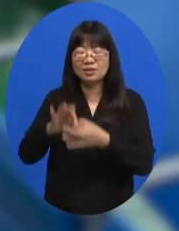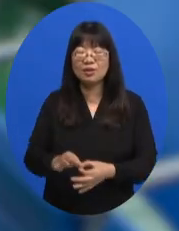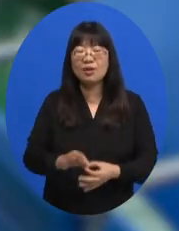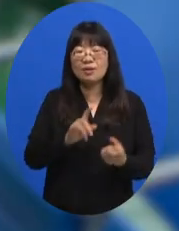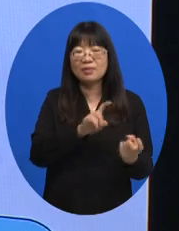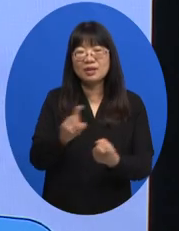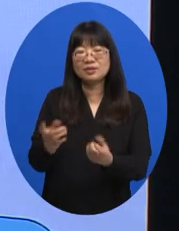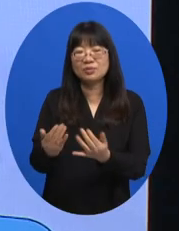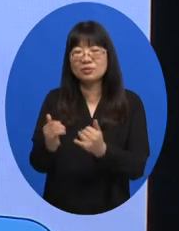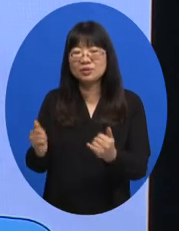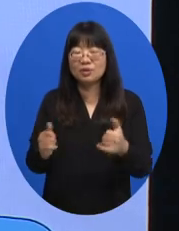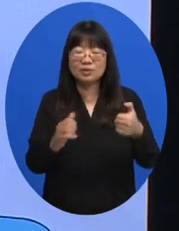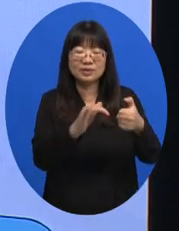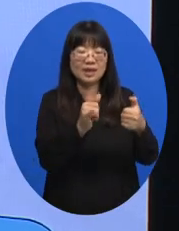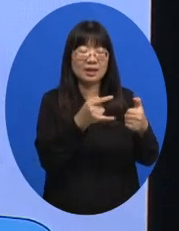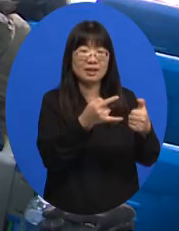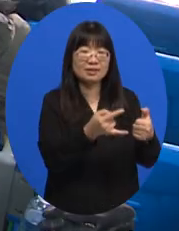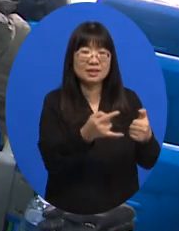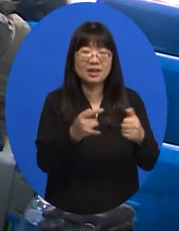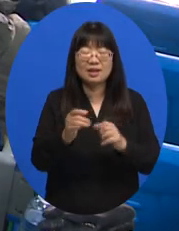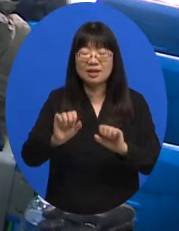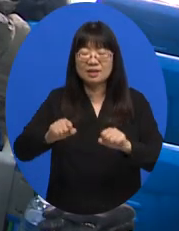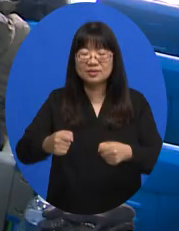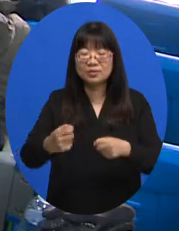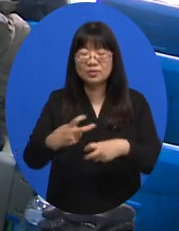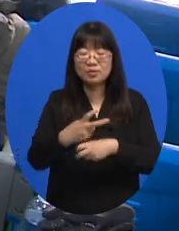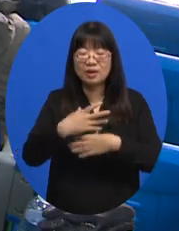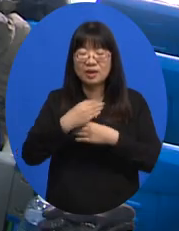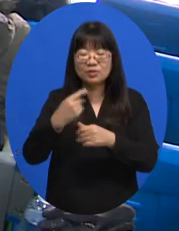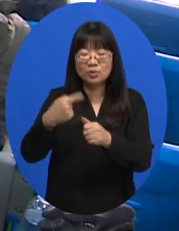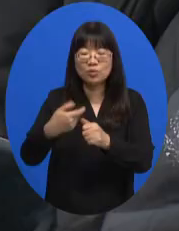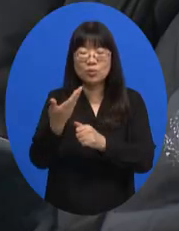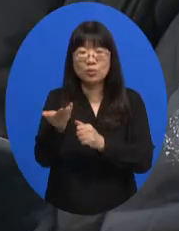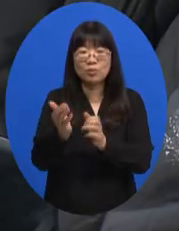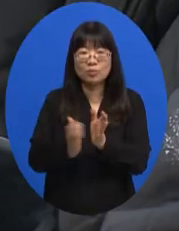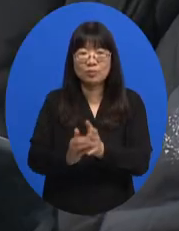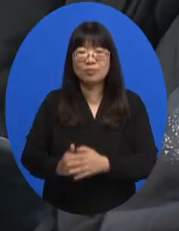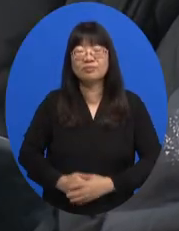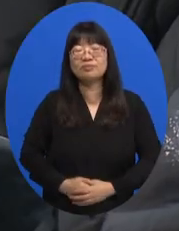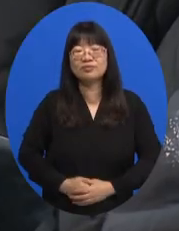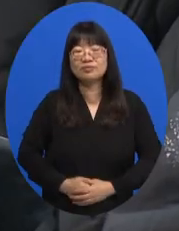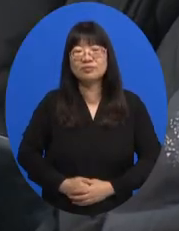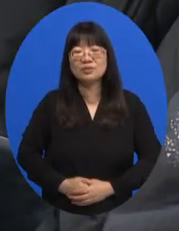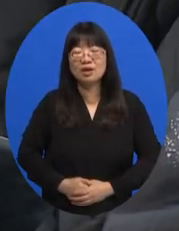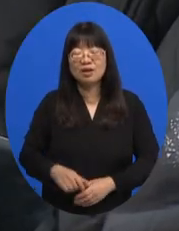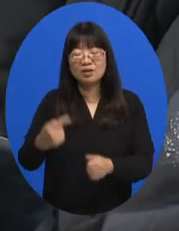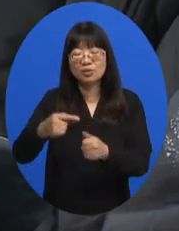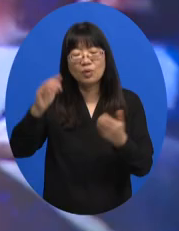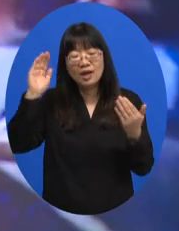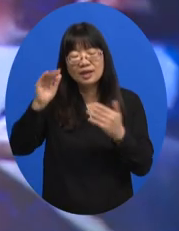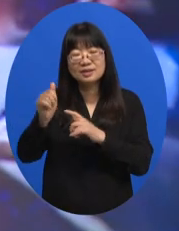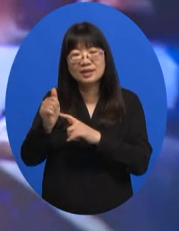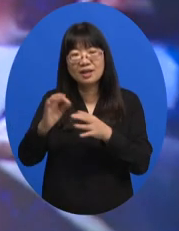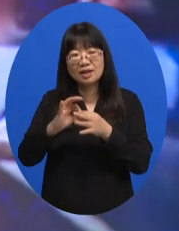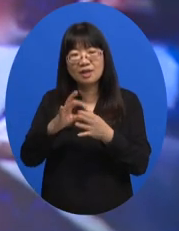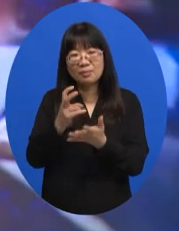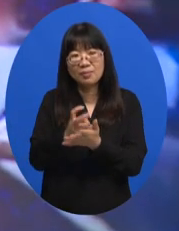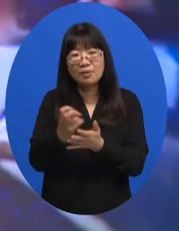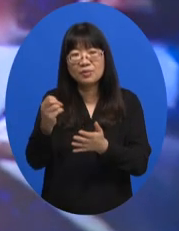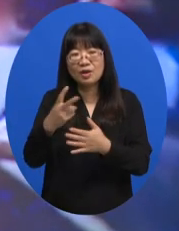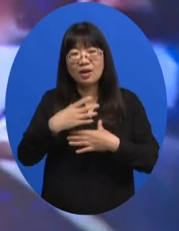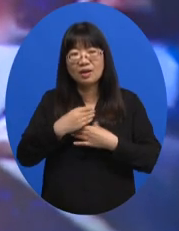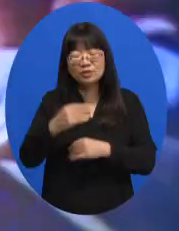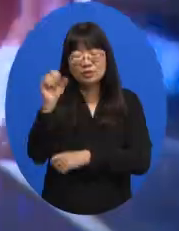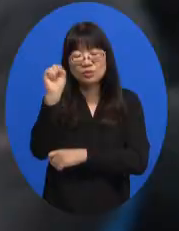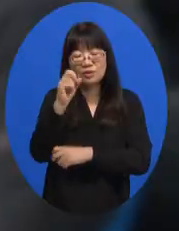노동자 50명을 대상으로 이륜차 교통안전 교육을 시행했습니다. 우선 교육생들은 관련 법규,